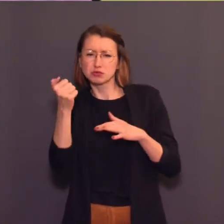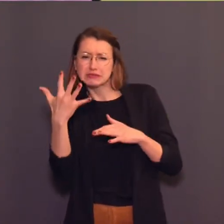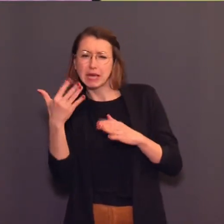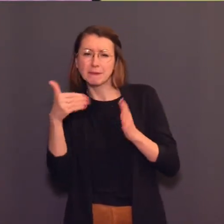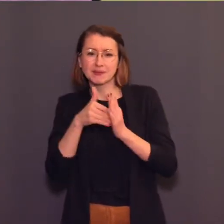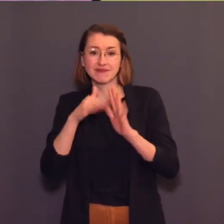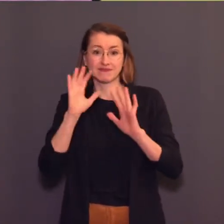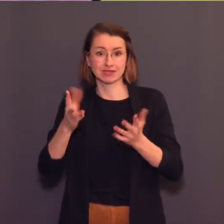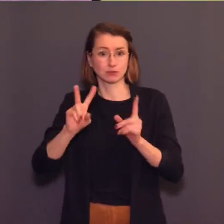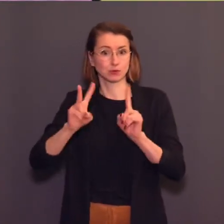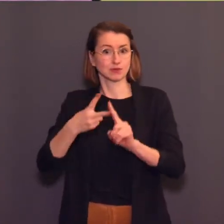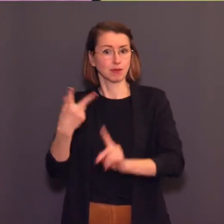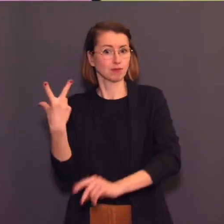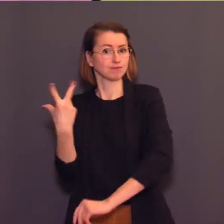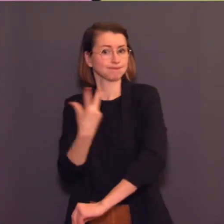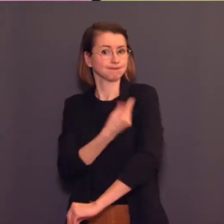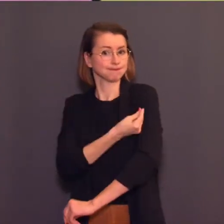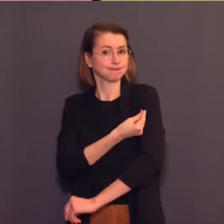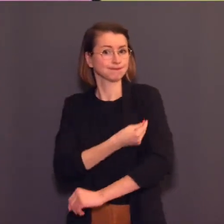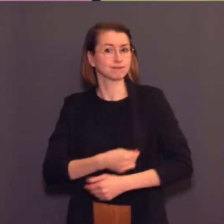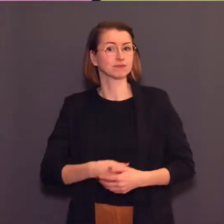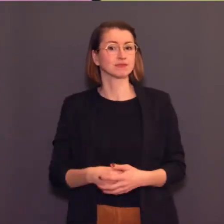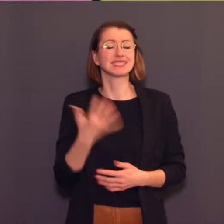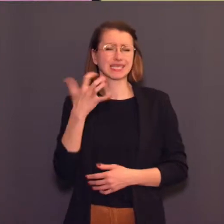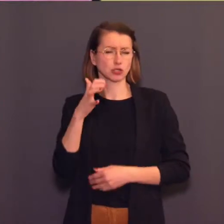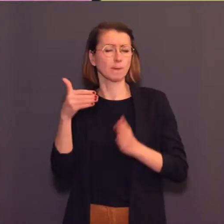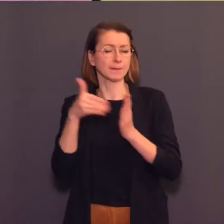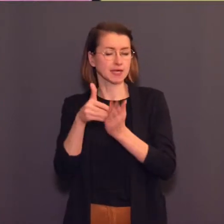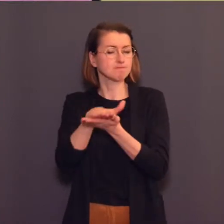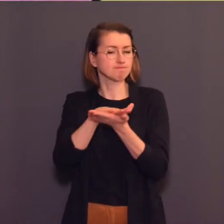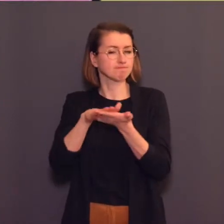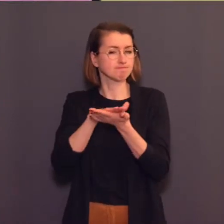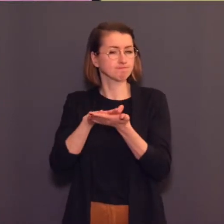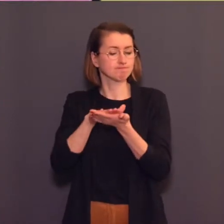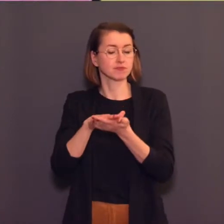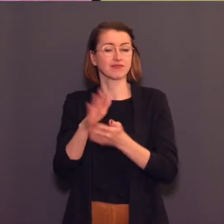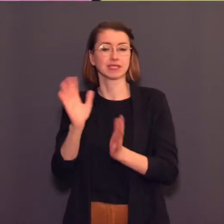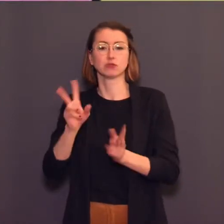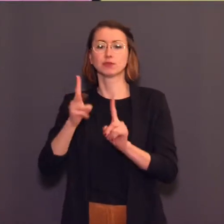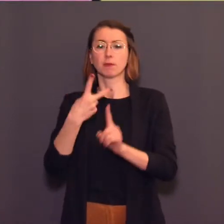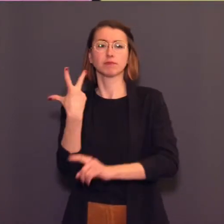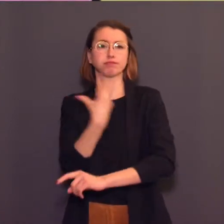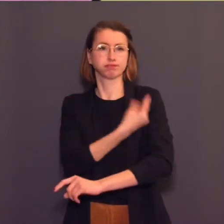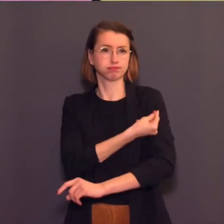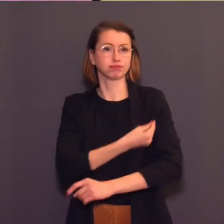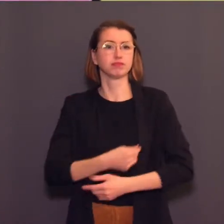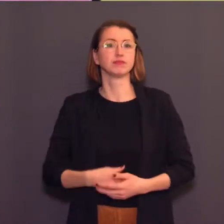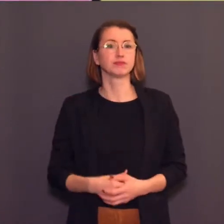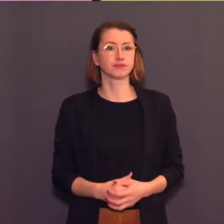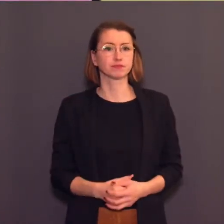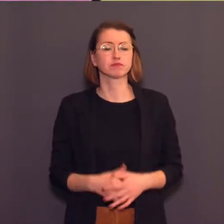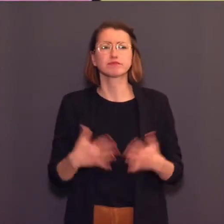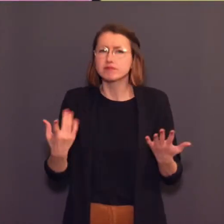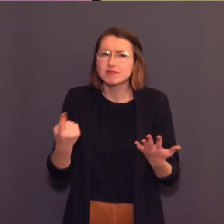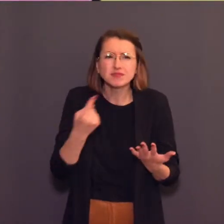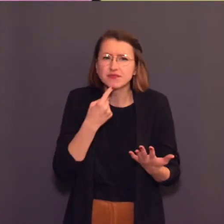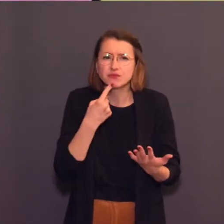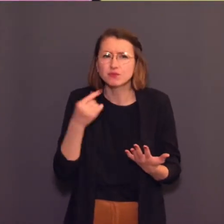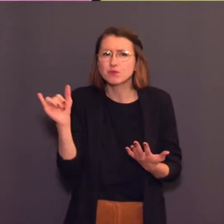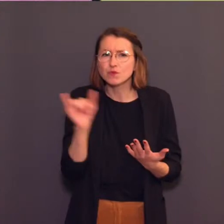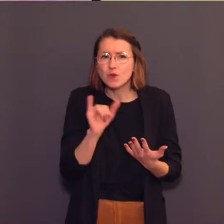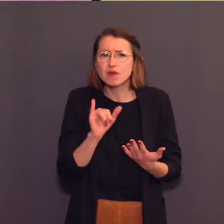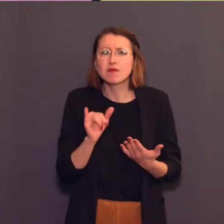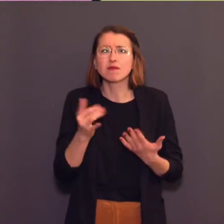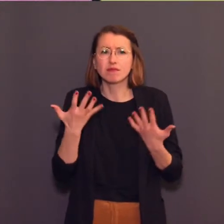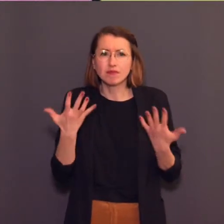totale. Ça veut dire qu'actuellement, nous sommes à un rythme où nous sommes en train de frôler les 300 000 vaccinations